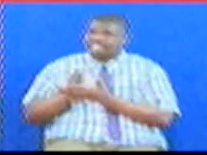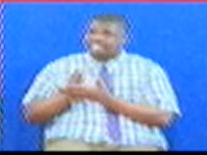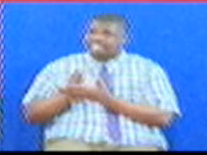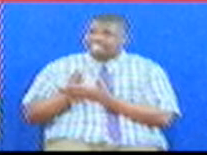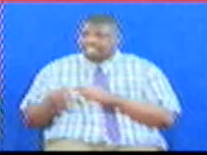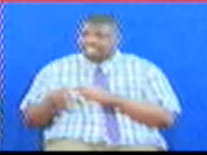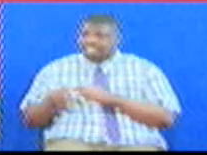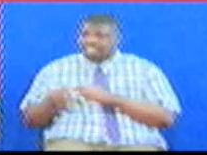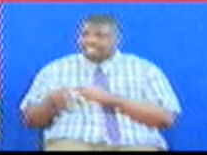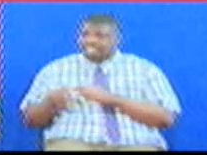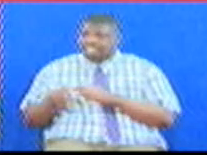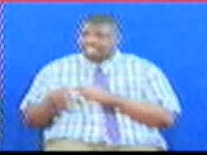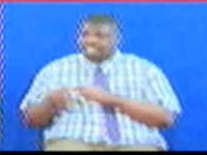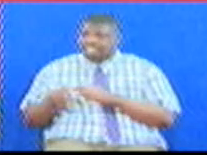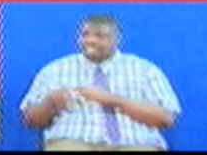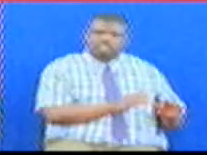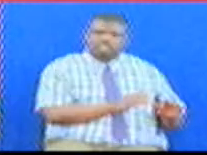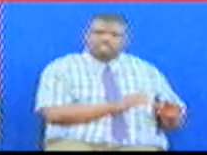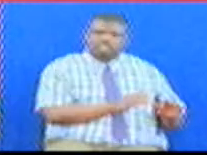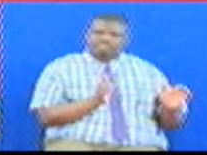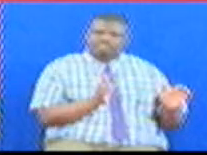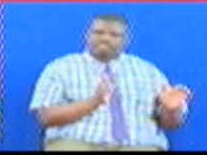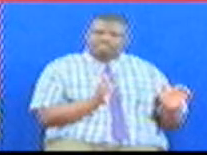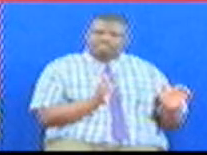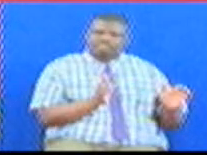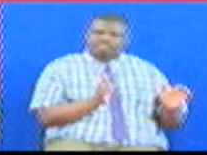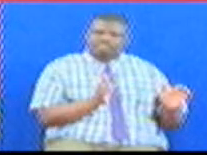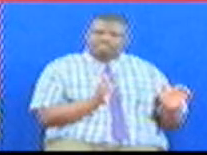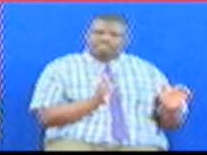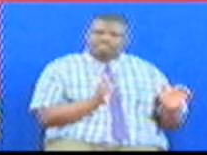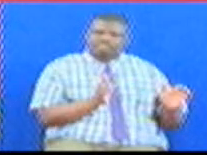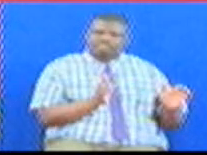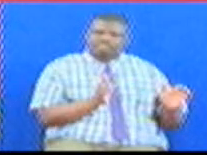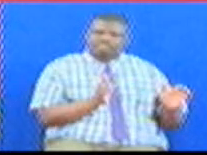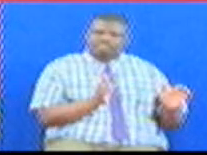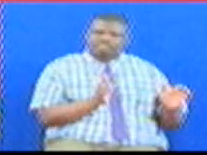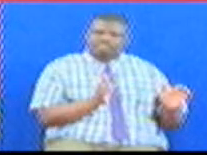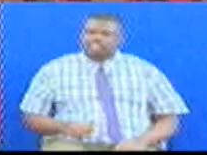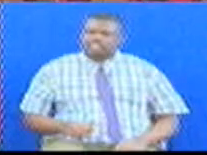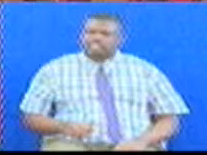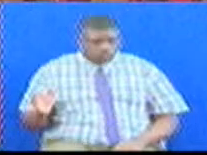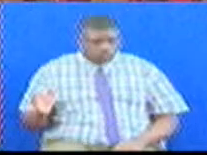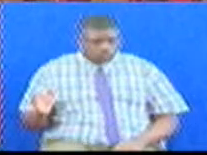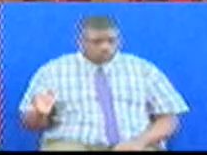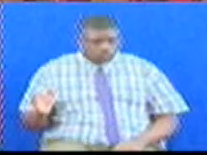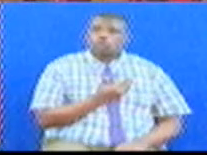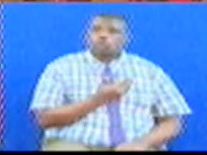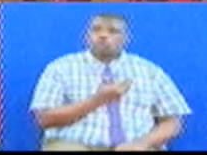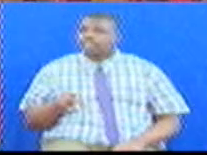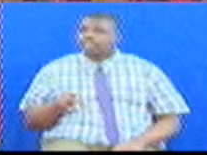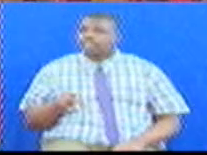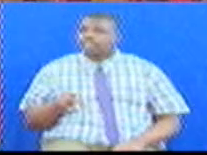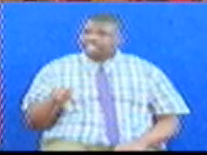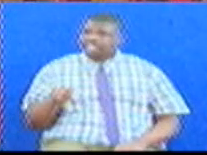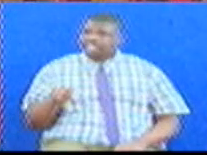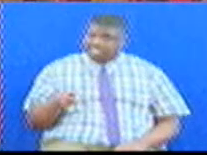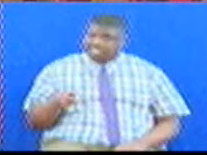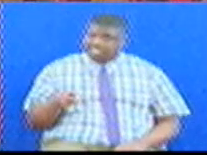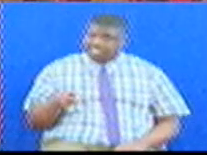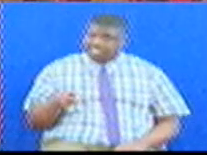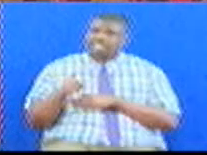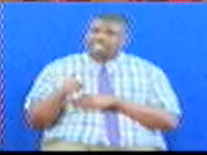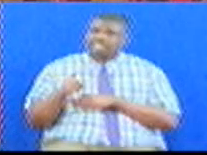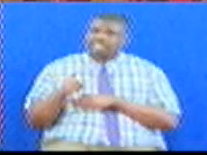inawekwa kwenye hifadhi kama kidhibiti. Sasa tunafanya nini? Kwa nini tusiondoe livestock completely kwenye